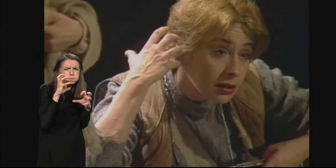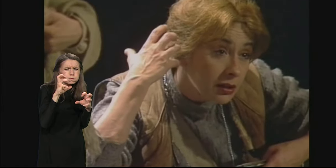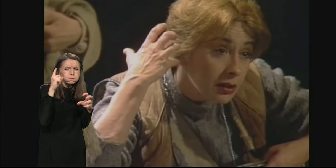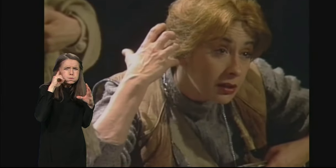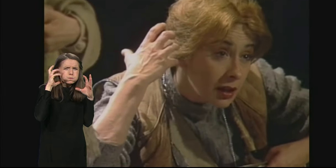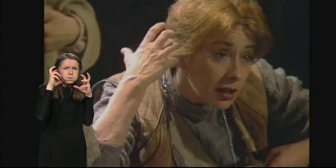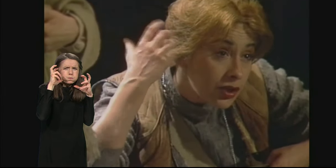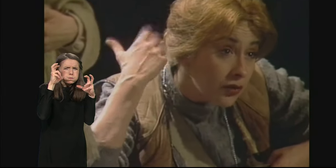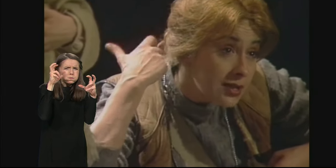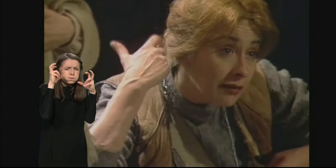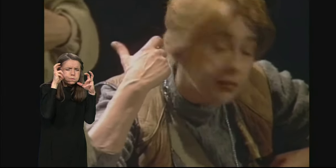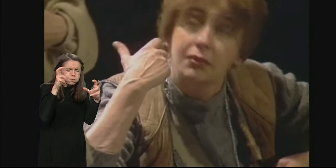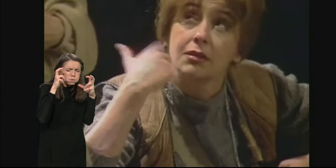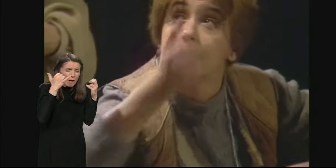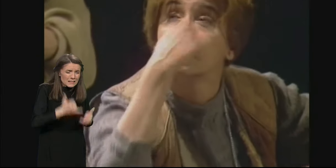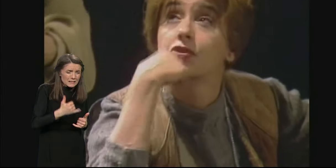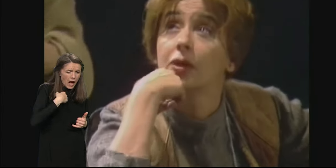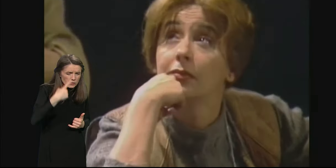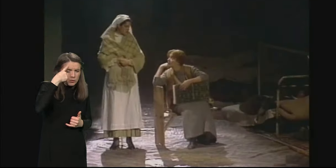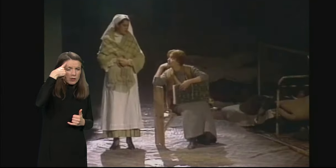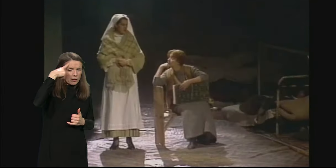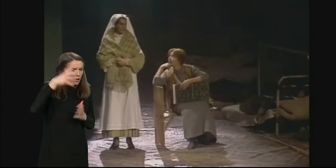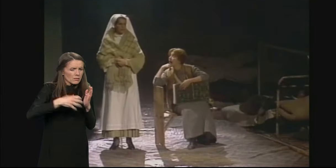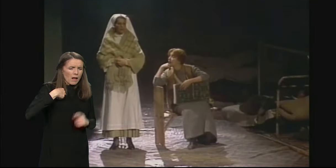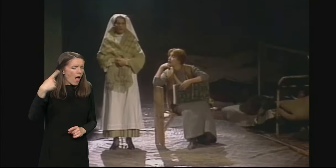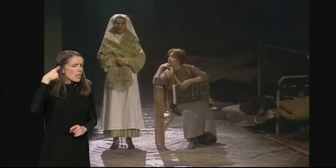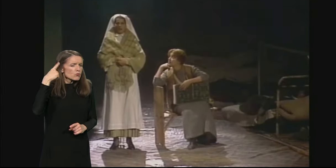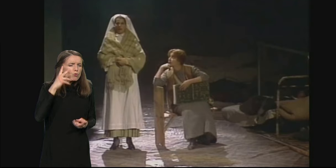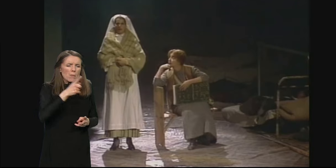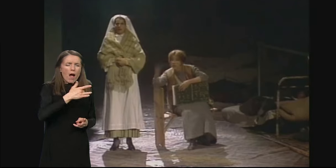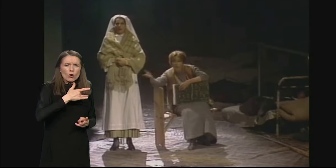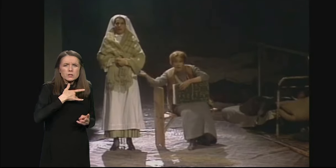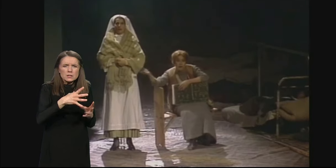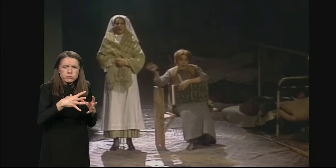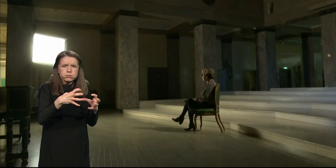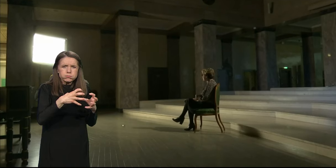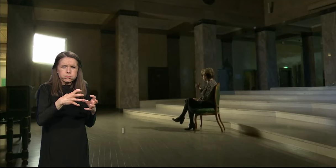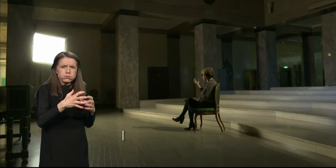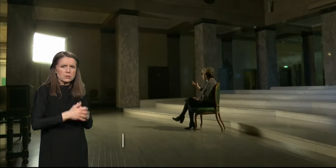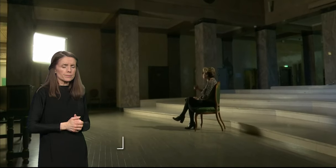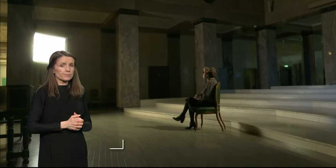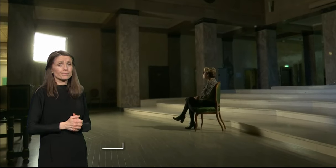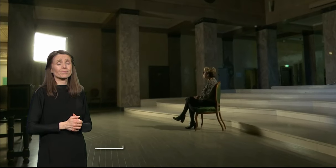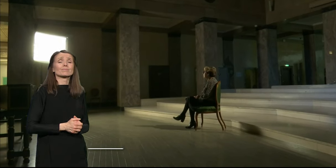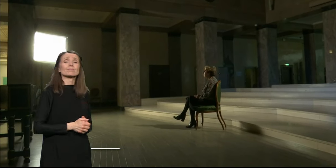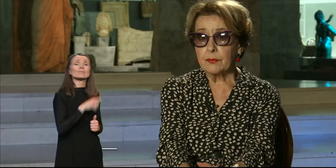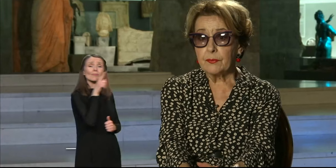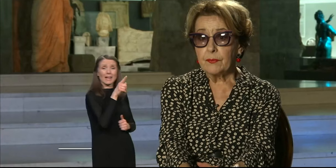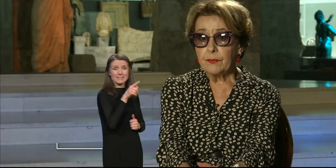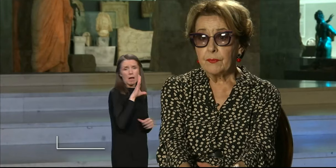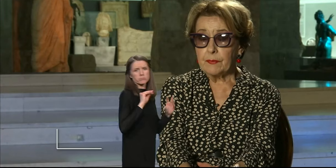ječi. Ječi, evo i sad ga čujem. Za glumca važi da mora da bude jako stabilan